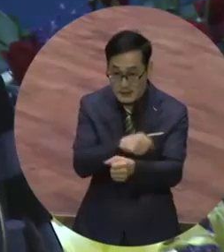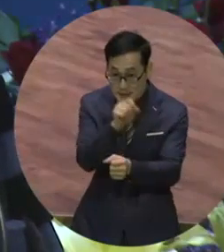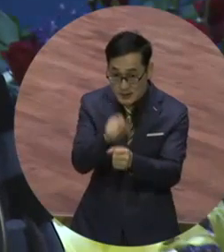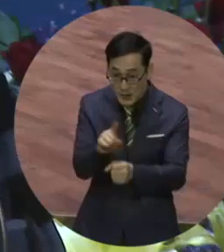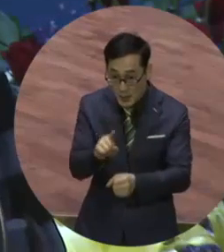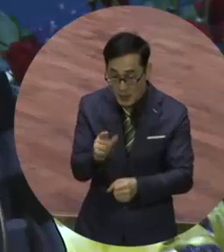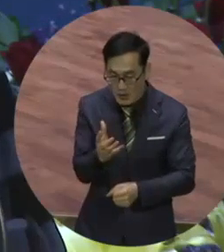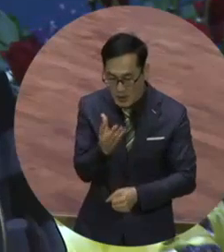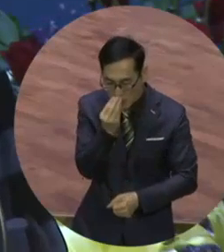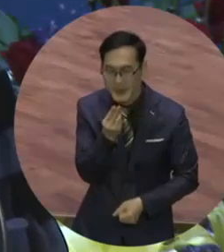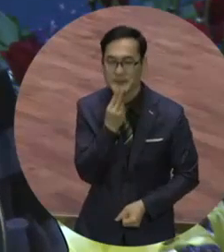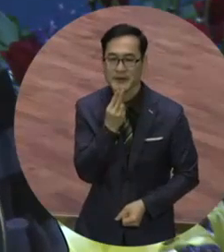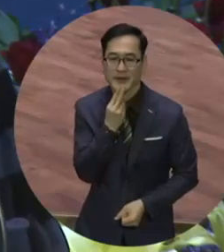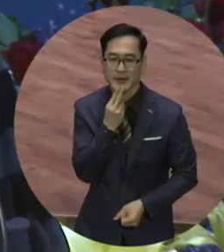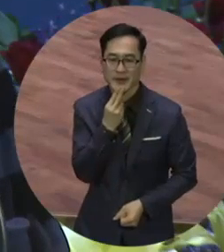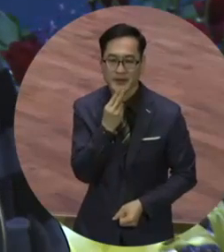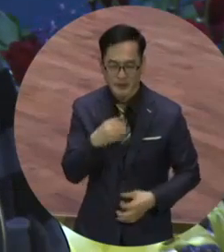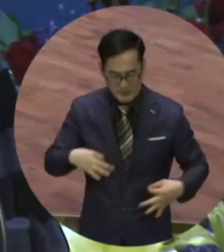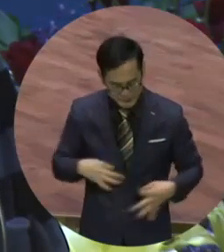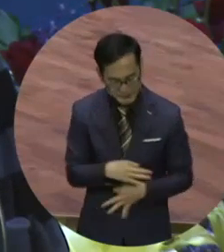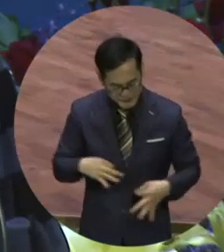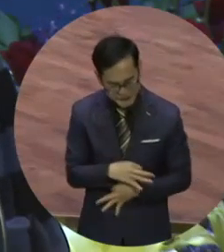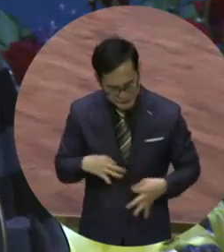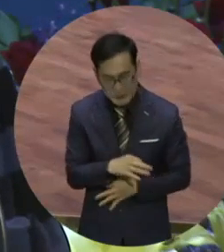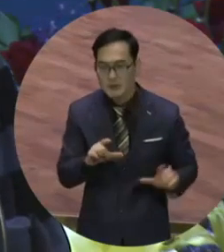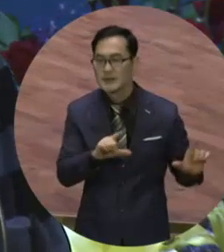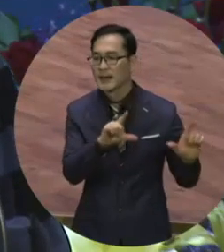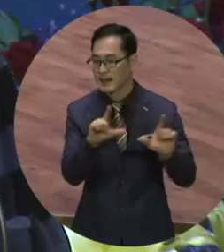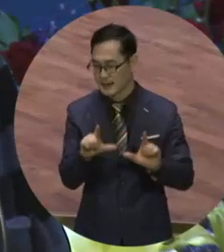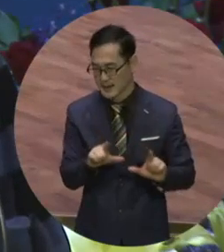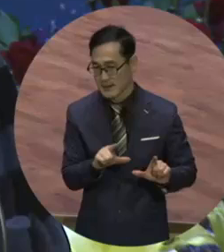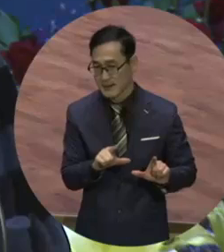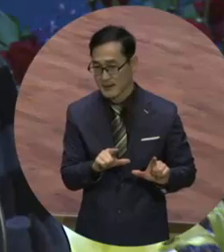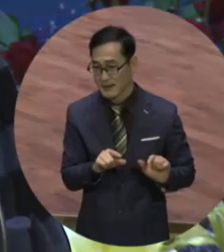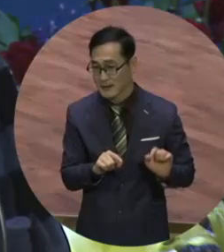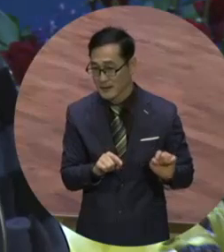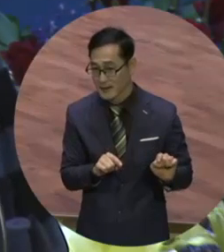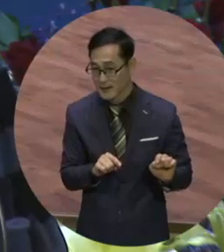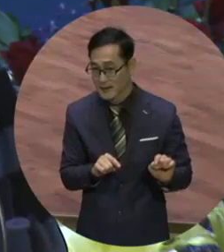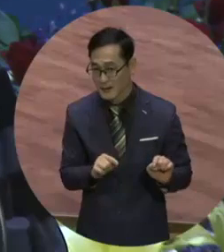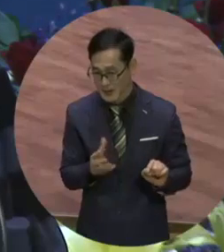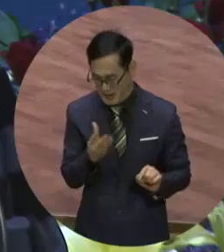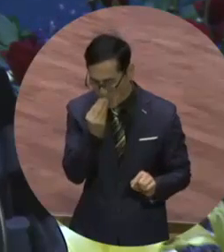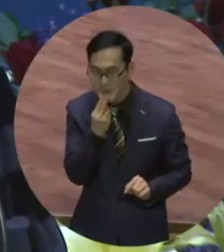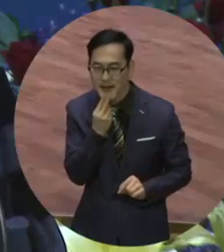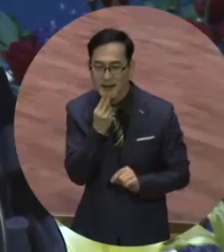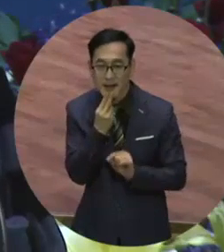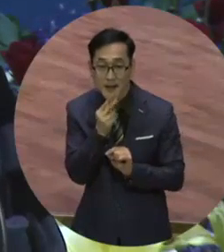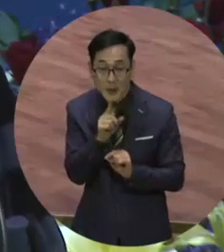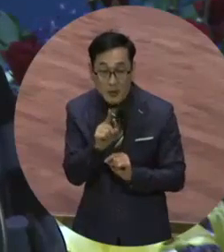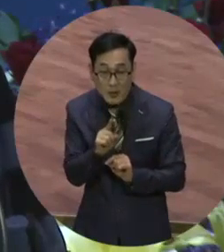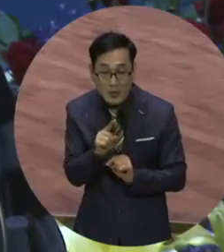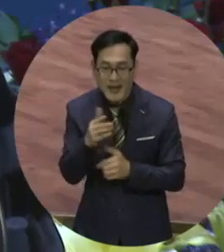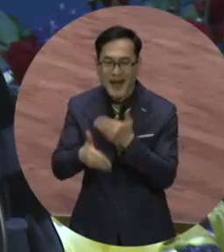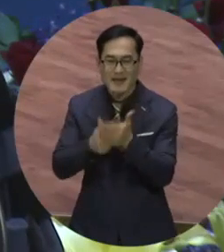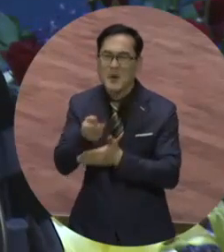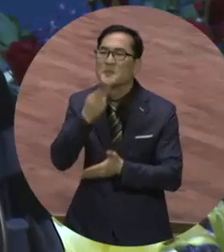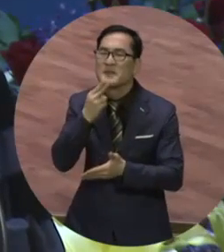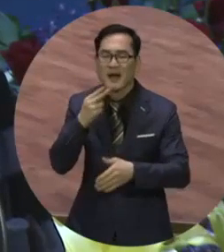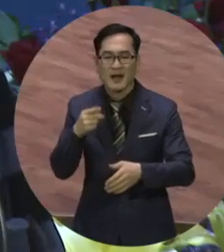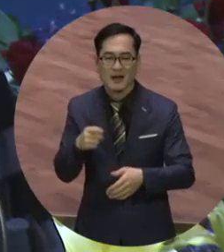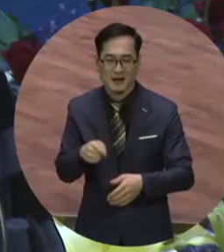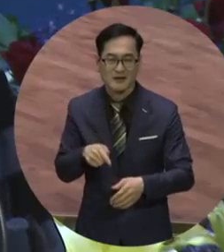않음과 불의한 삶을 산다 그랬어요. 경건하지 않다 이 말을 원어에 보면요. 하나님 없다